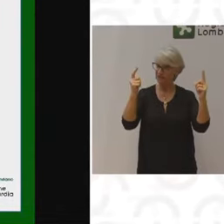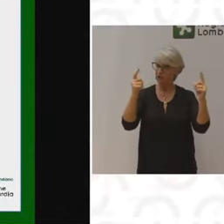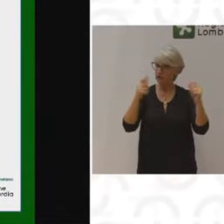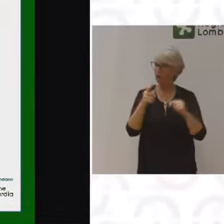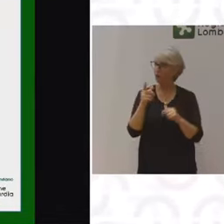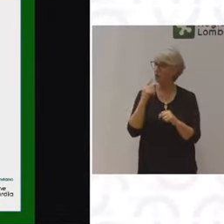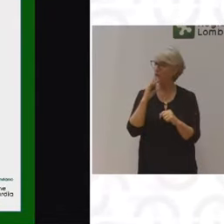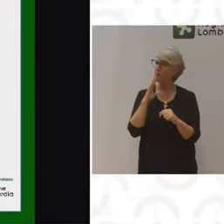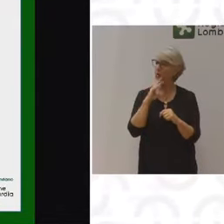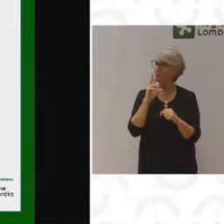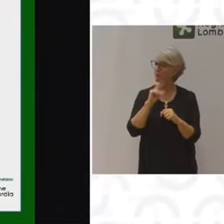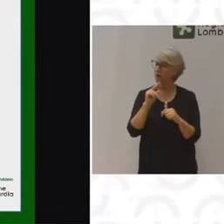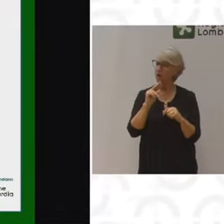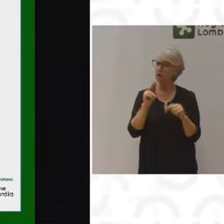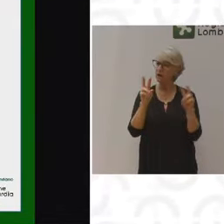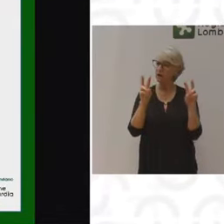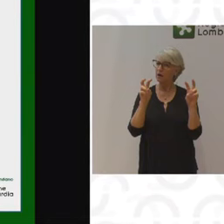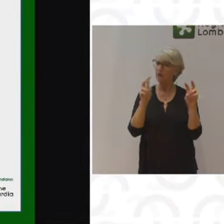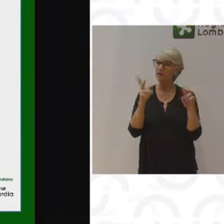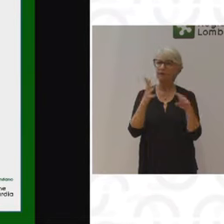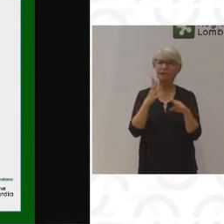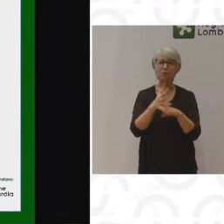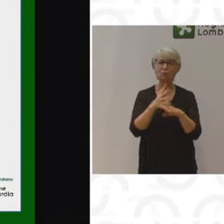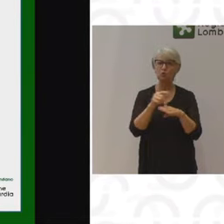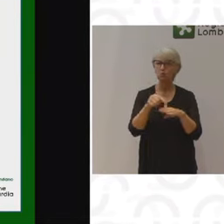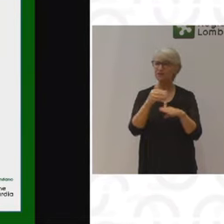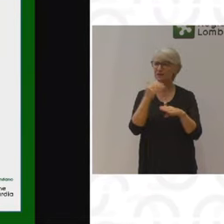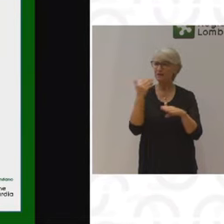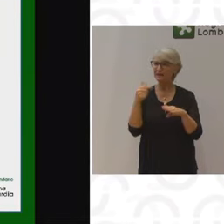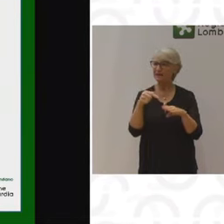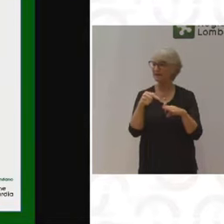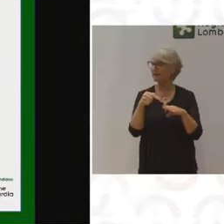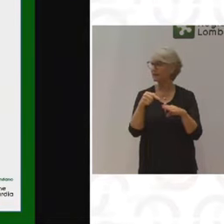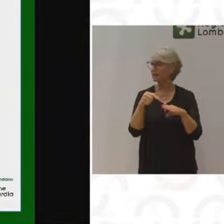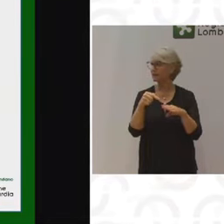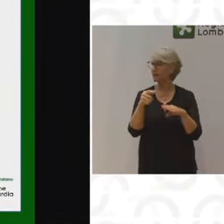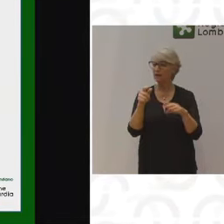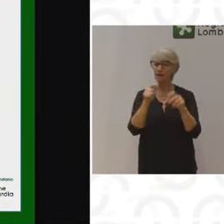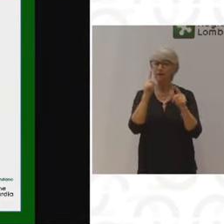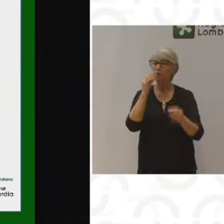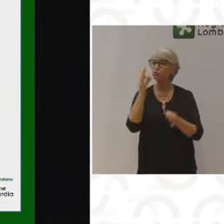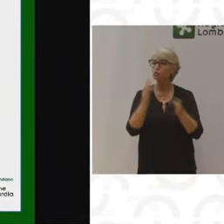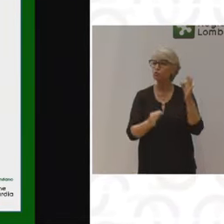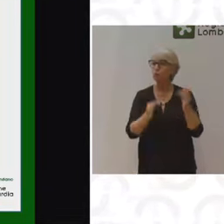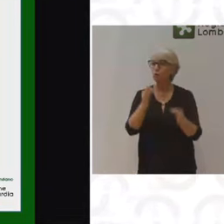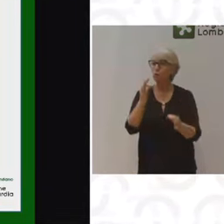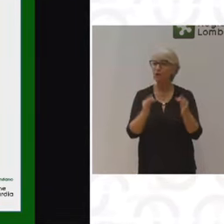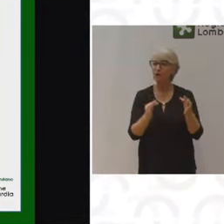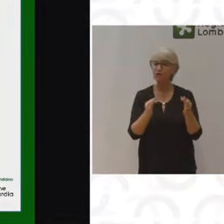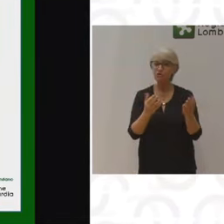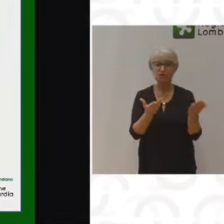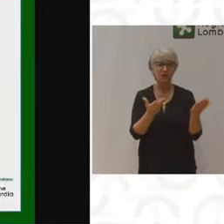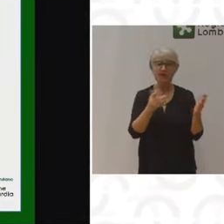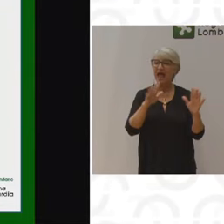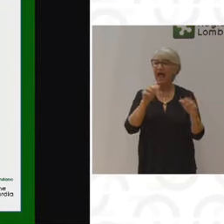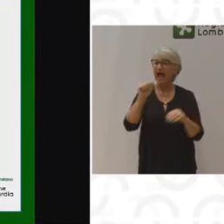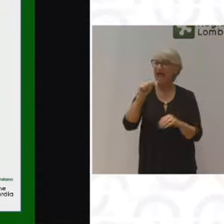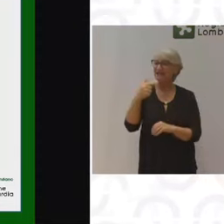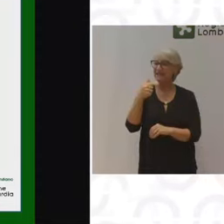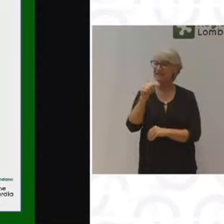un altro degli aspetti già toccati nelle introduzioni di stamattina, che sono anche degli aspetti formali, giuridici. Quindi la TS Bergamo abbiamo chiesto un compito